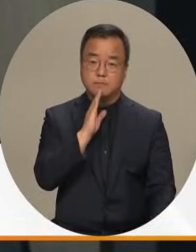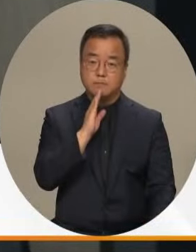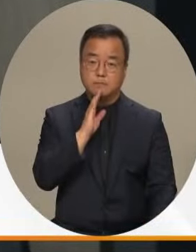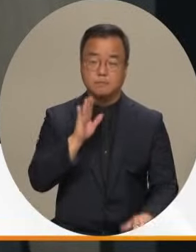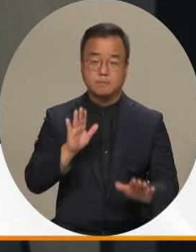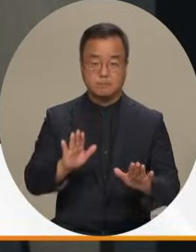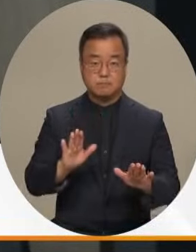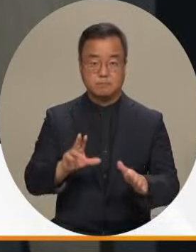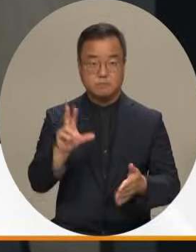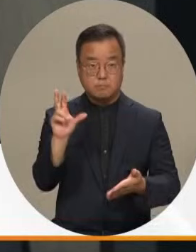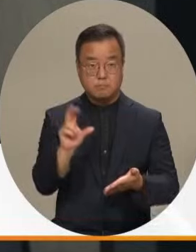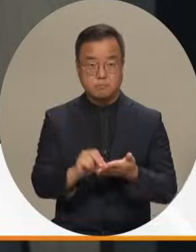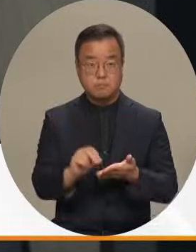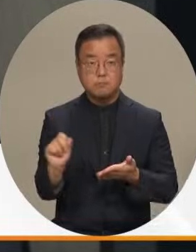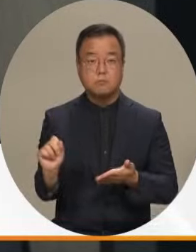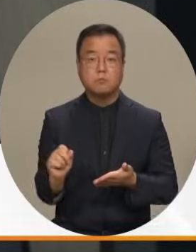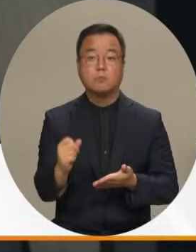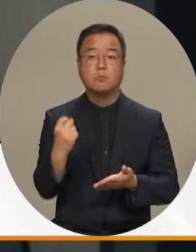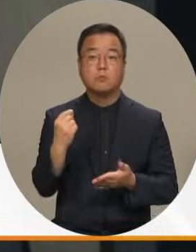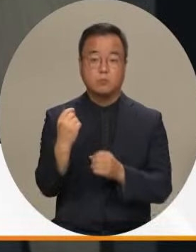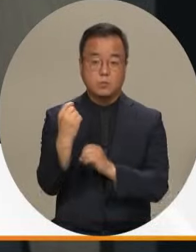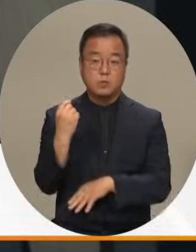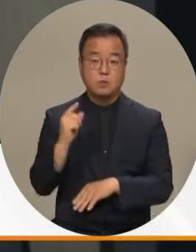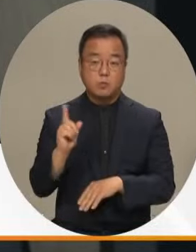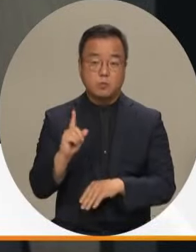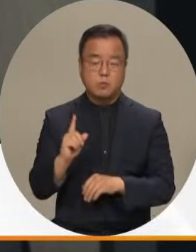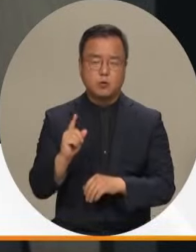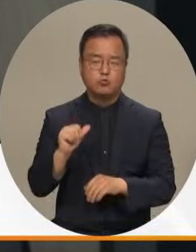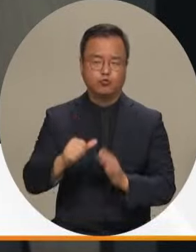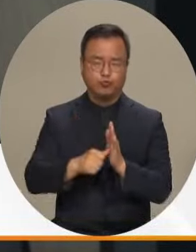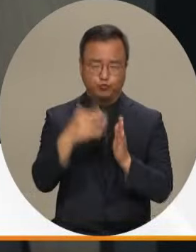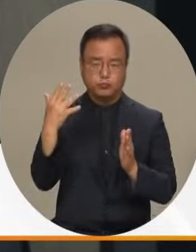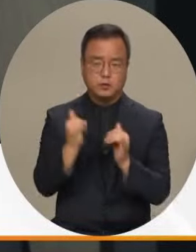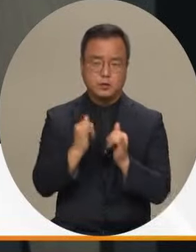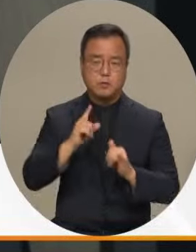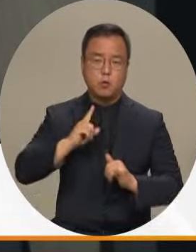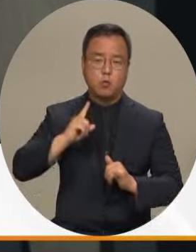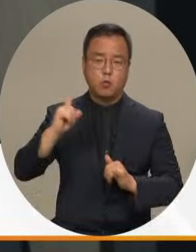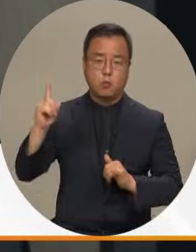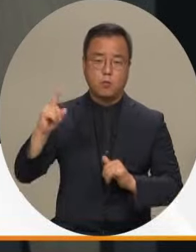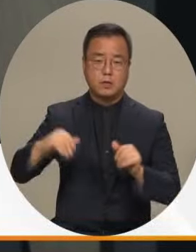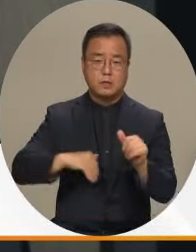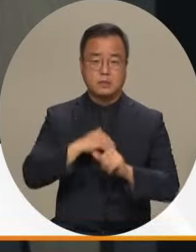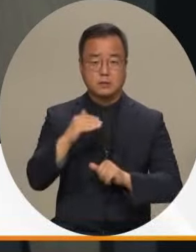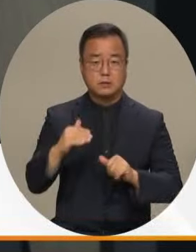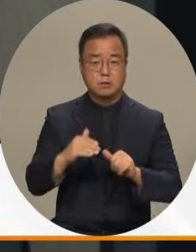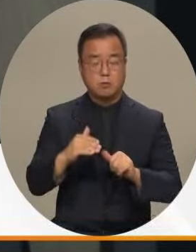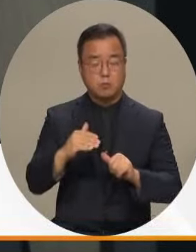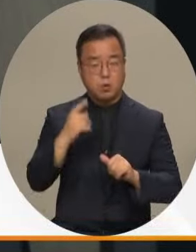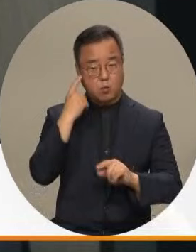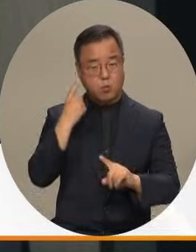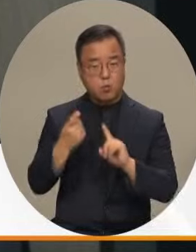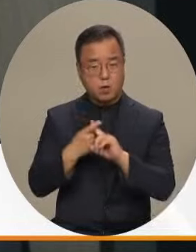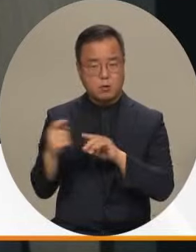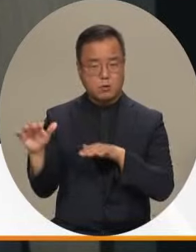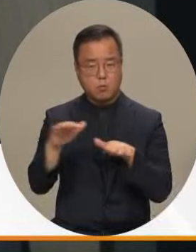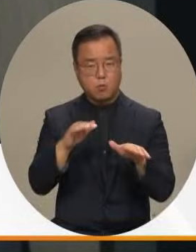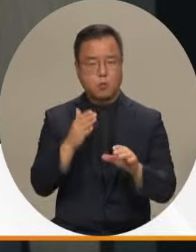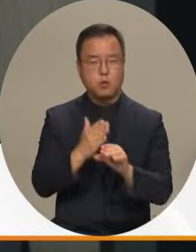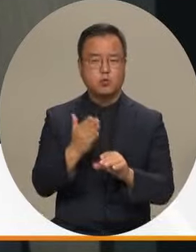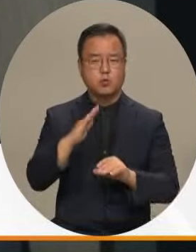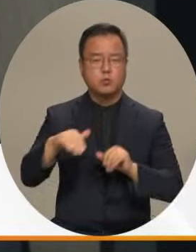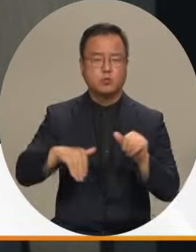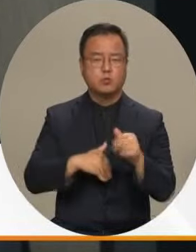이번 사안의 본질은 이 유명인의 고발 사건이기 때문에 굉장히 이렇게 외화되기는 했지만 통합교육 현장에서